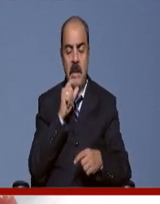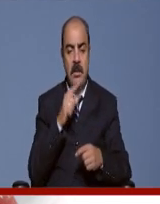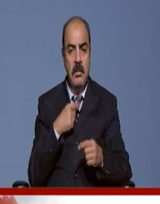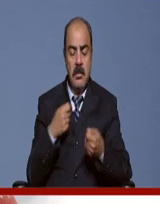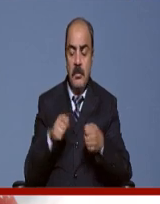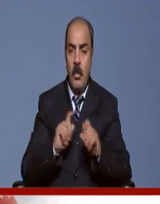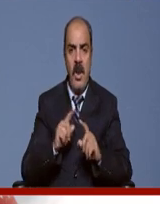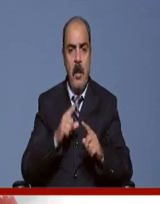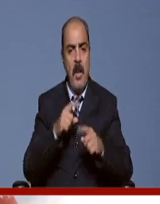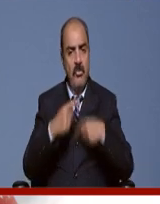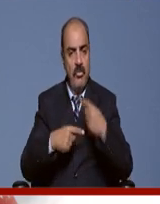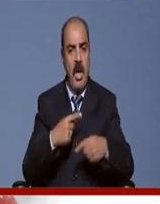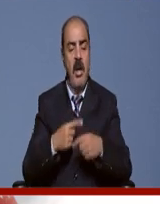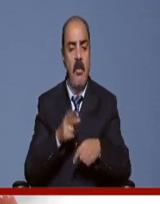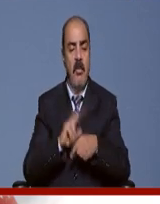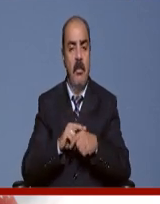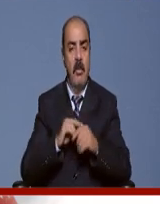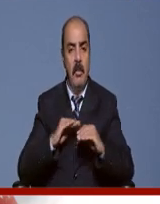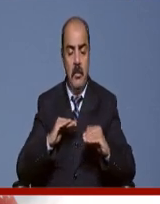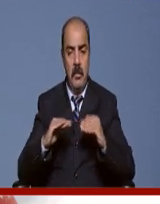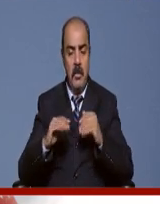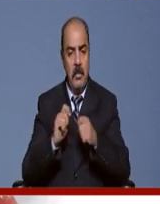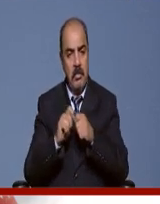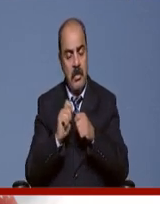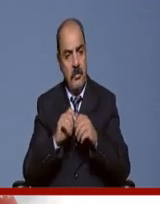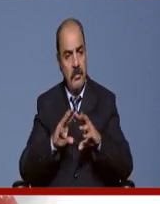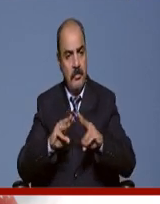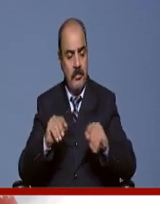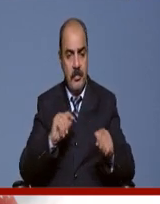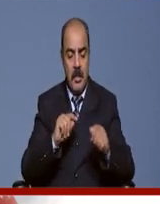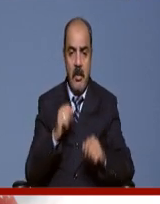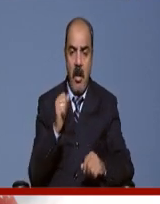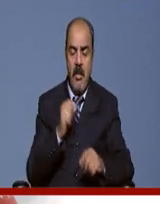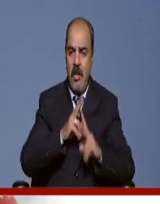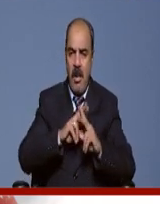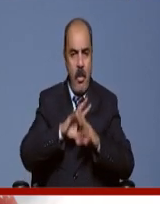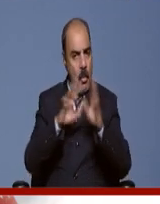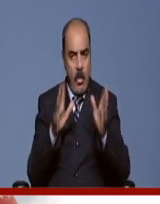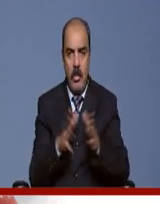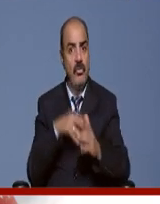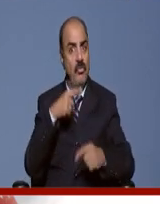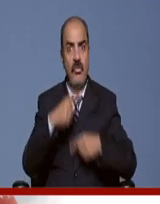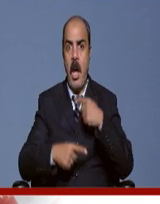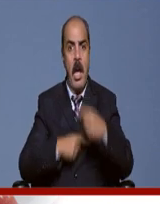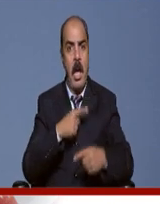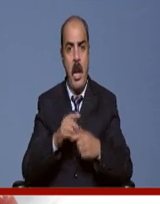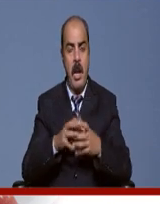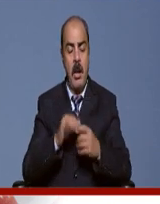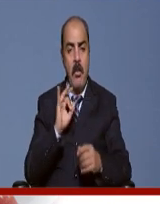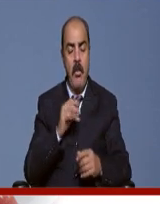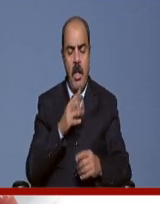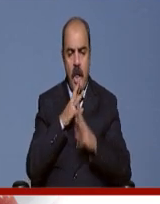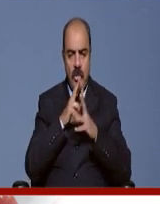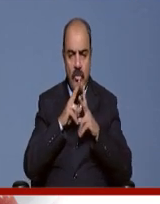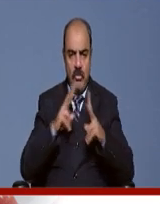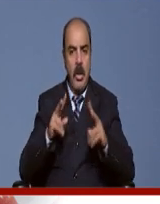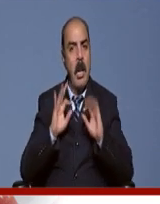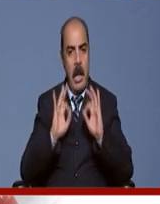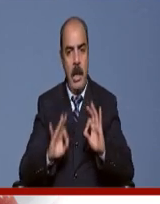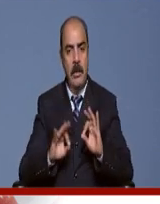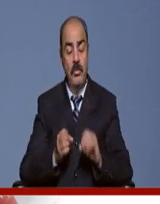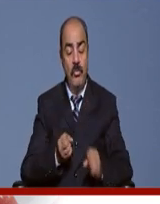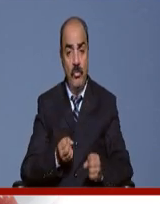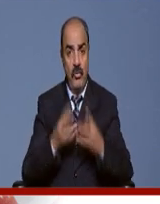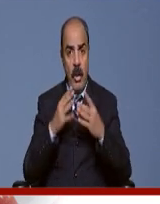عقبه واعاده تزويد القطاع بالكهرباء وبالتالي سوف نستمر بهذا العمل الملح والطارئ وصباح